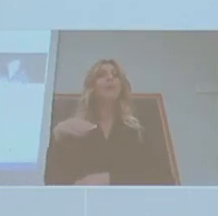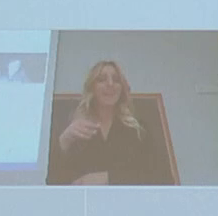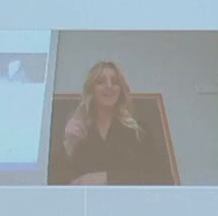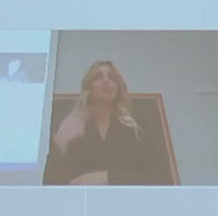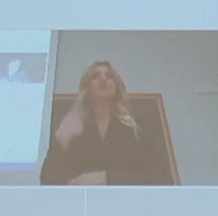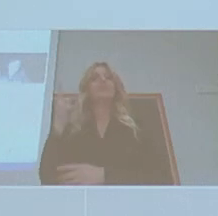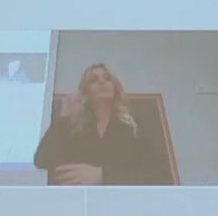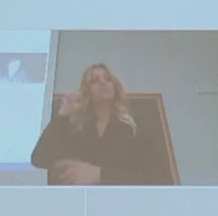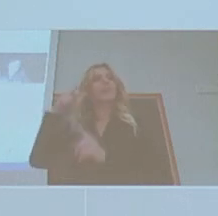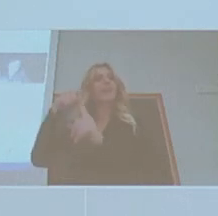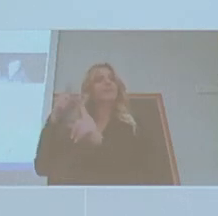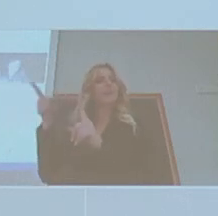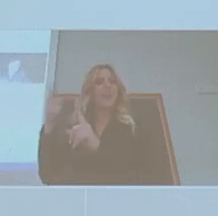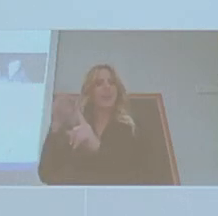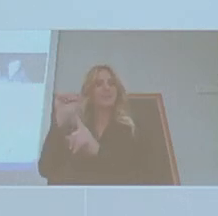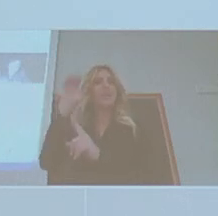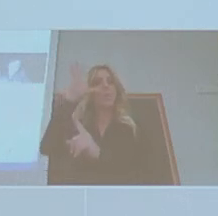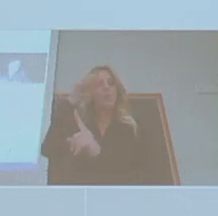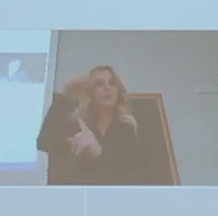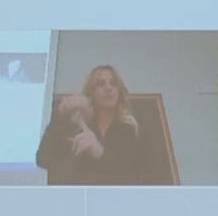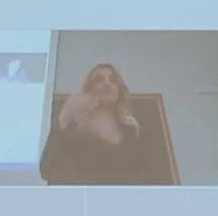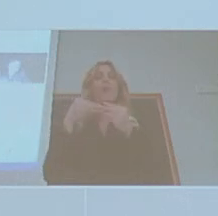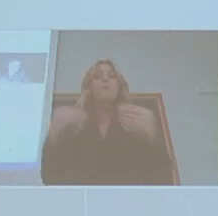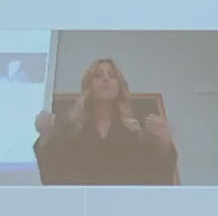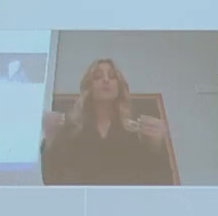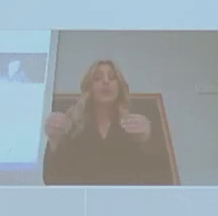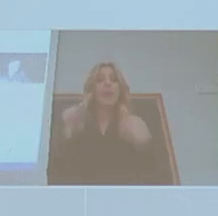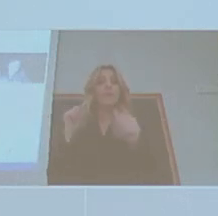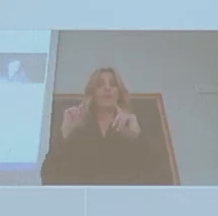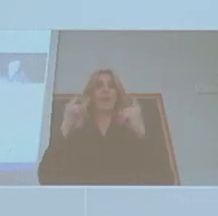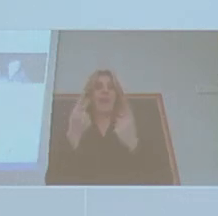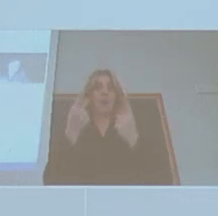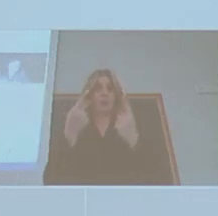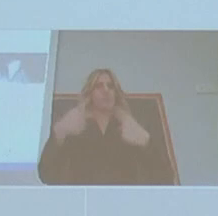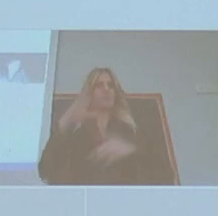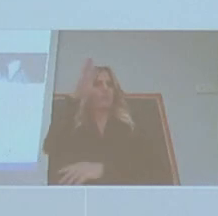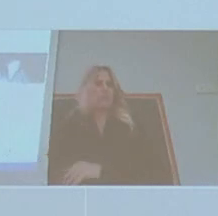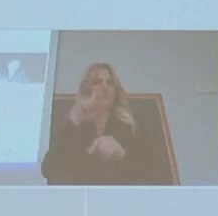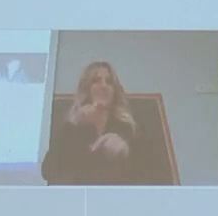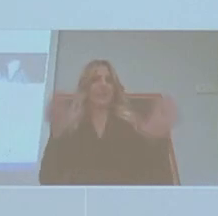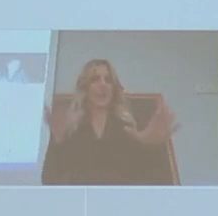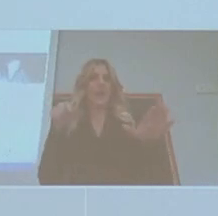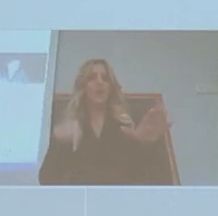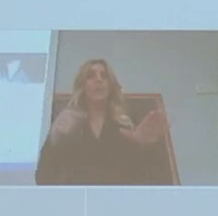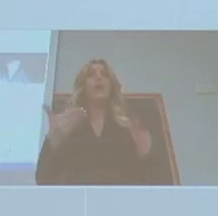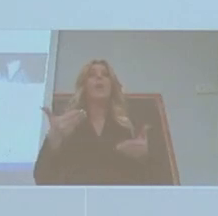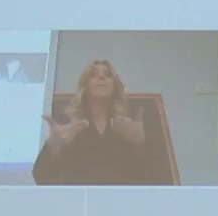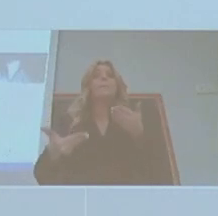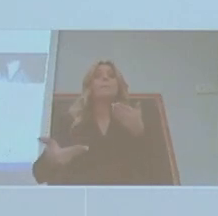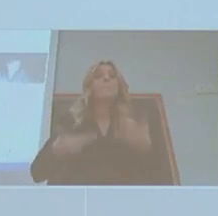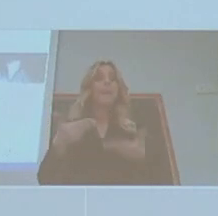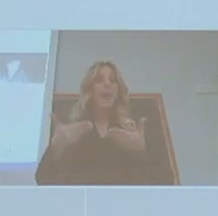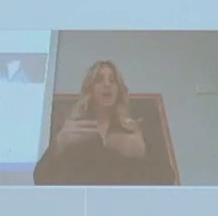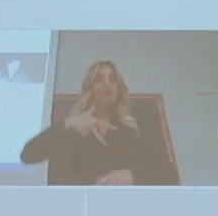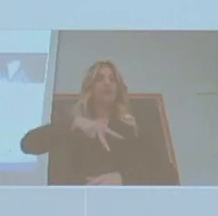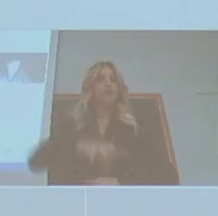è referente di Ateneo per la formazione professionale post laurea Ateneo dell'Aquila e per il bilancio sociale di Ateneo,